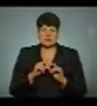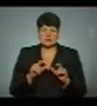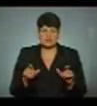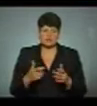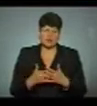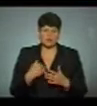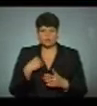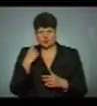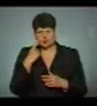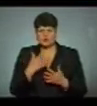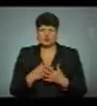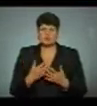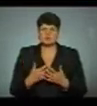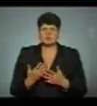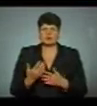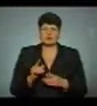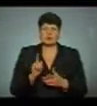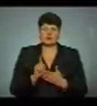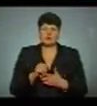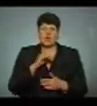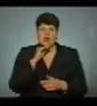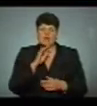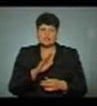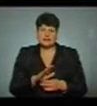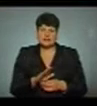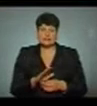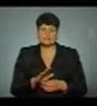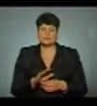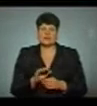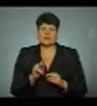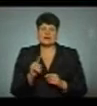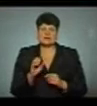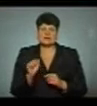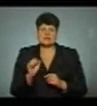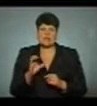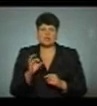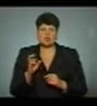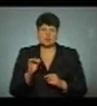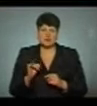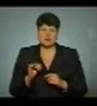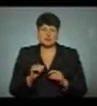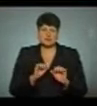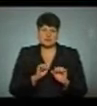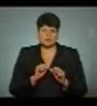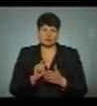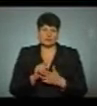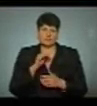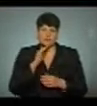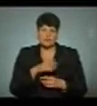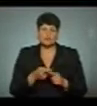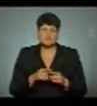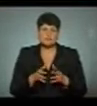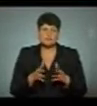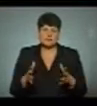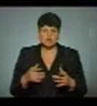ну десь на якийсь час нам мало би хватити, скажімо так, по засобах захисту. От про це зараз ми якраз ми про це найбільше